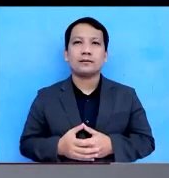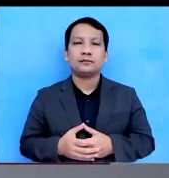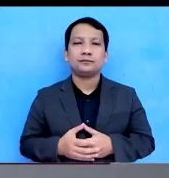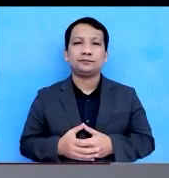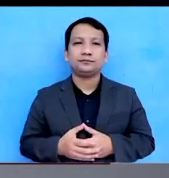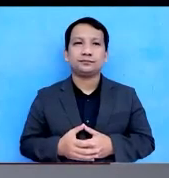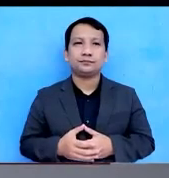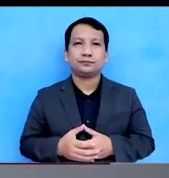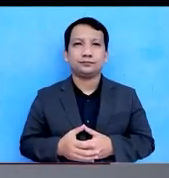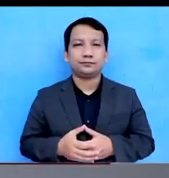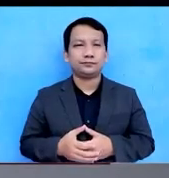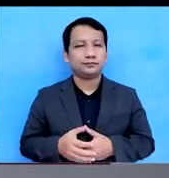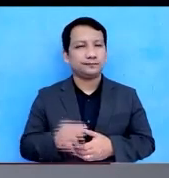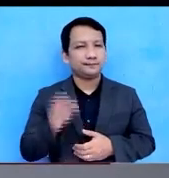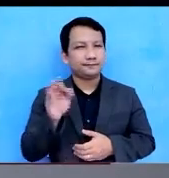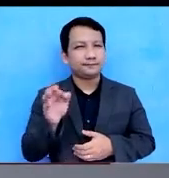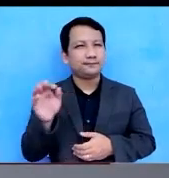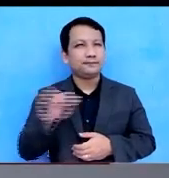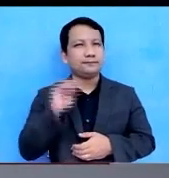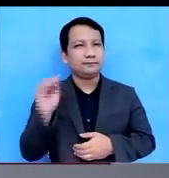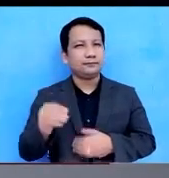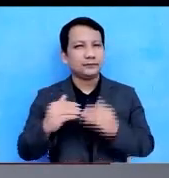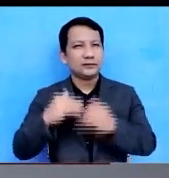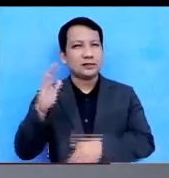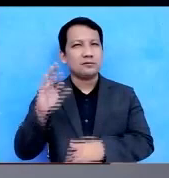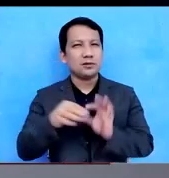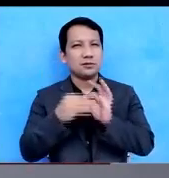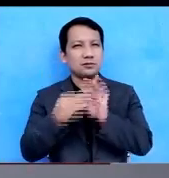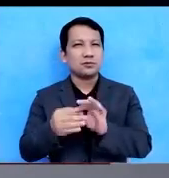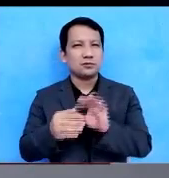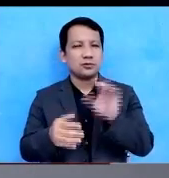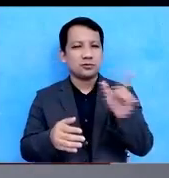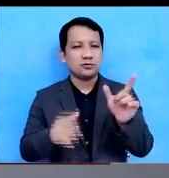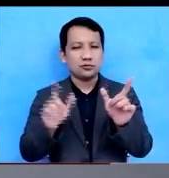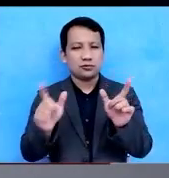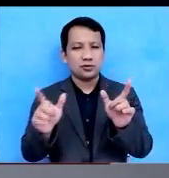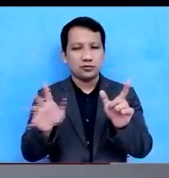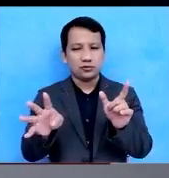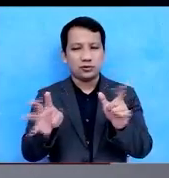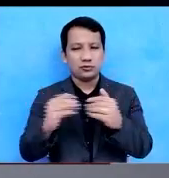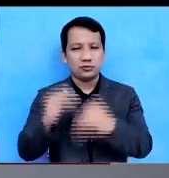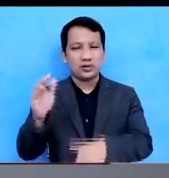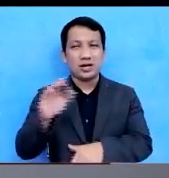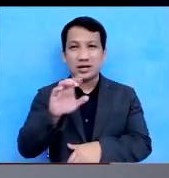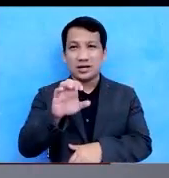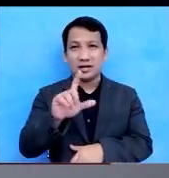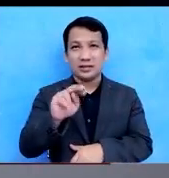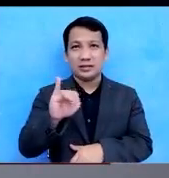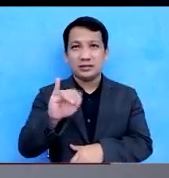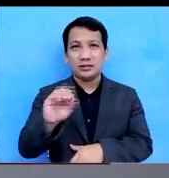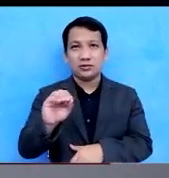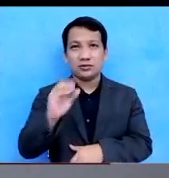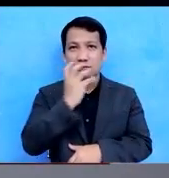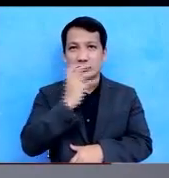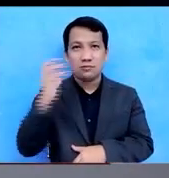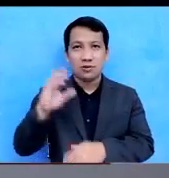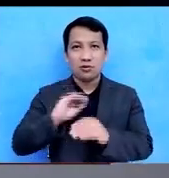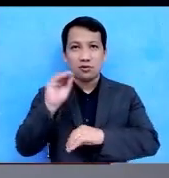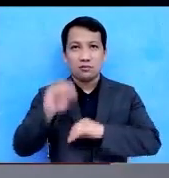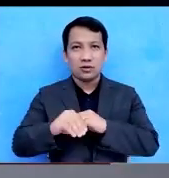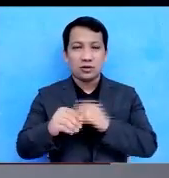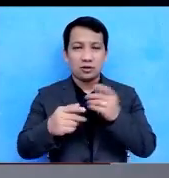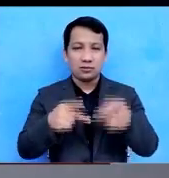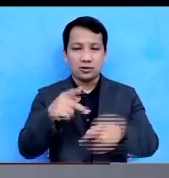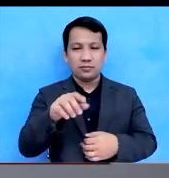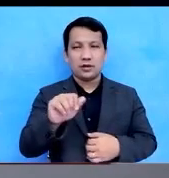90% ang tsansang aabot hanggang unang bahagi ng 2024 ang El Niño sa bansa. Ayon po yan sa PAGASA.